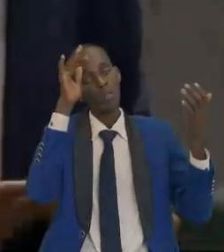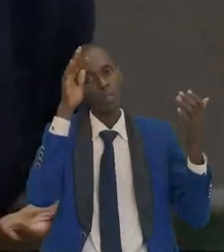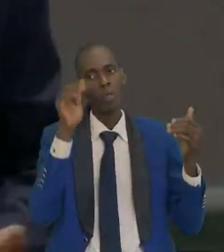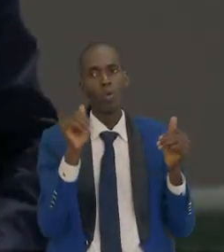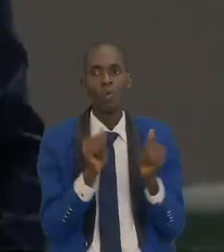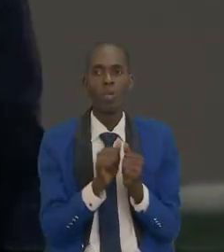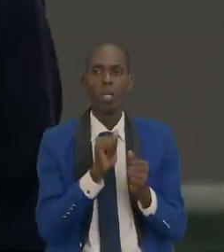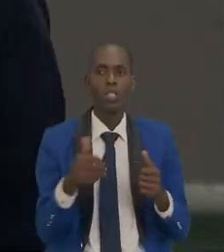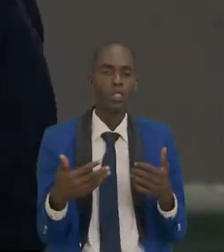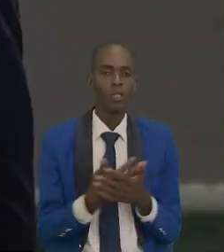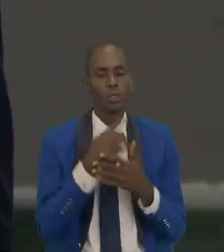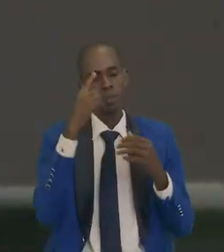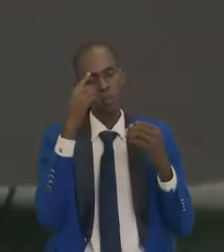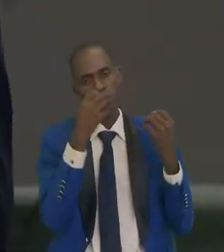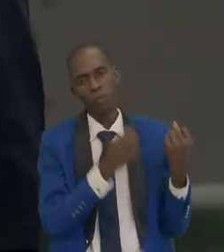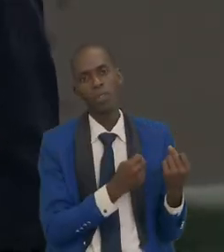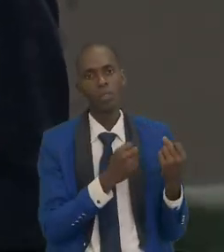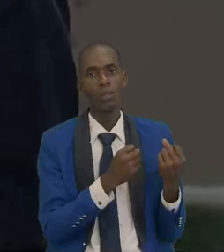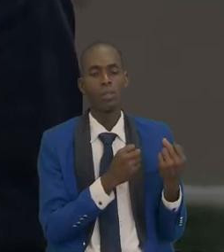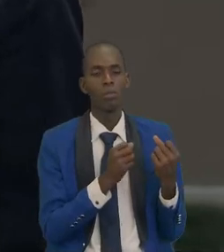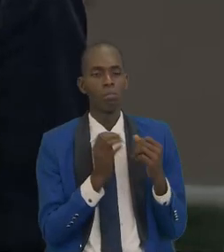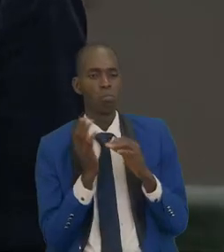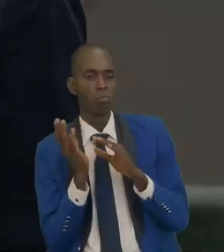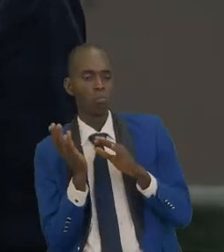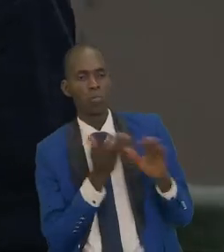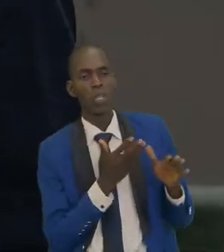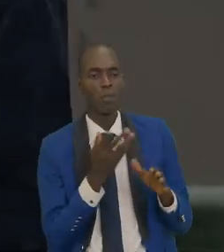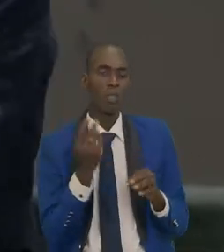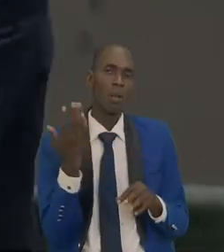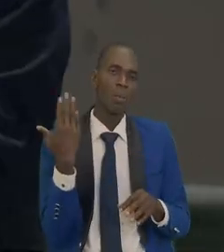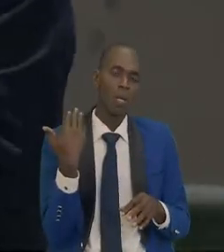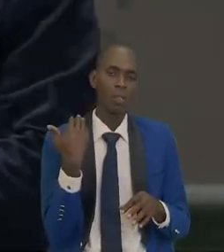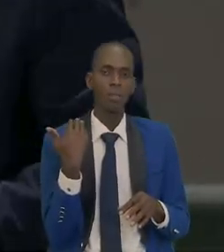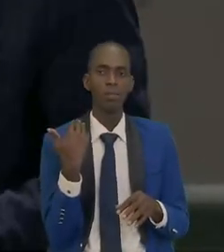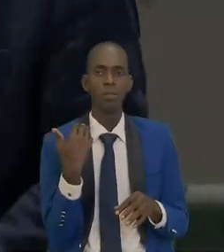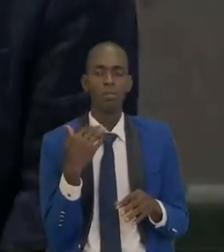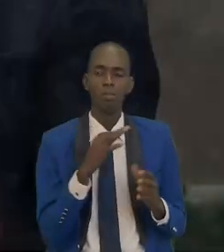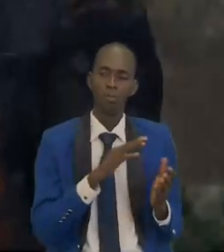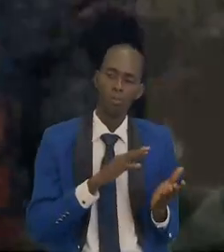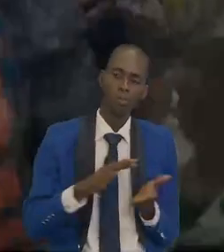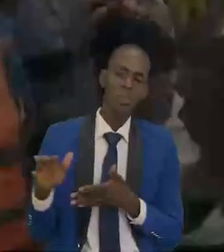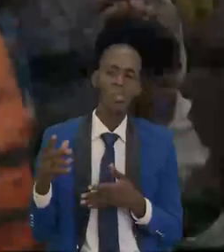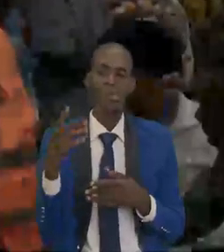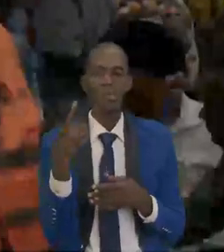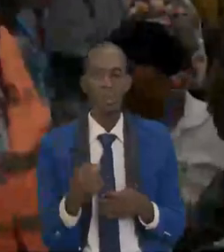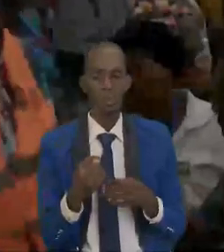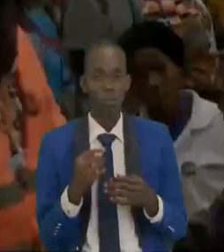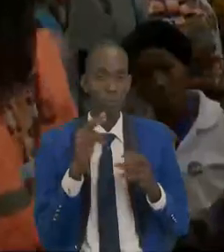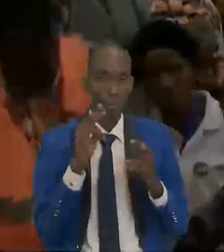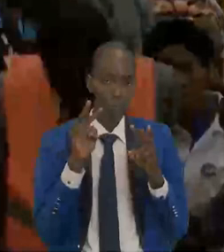Avec une nouvelle foi. De tous les regards du passé. de tous les regards du